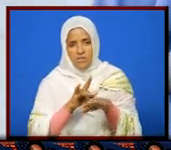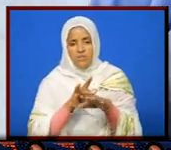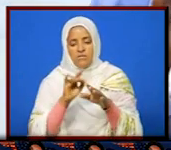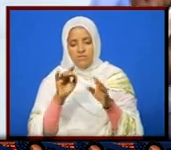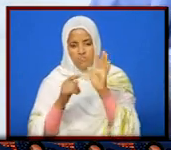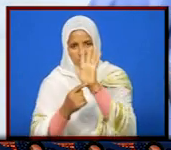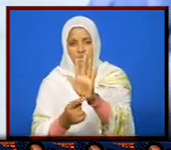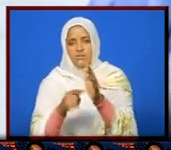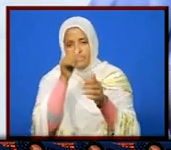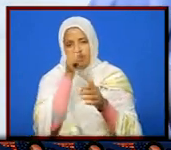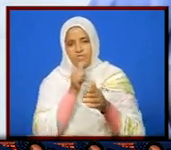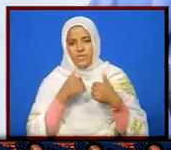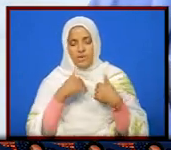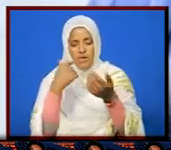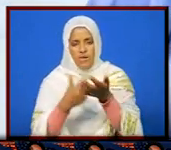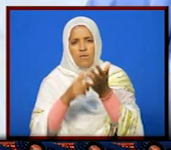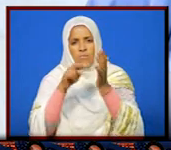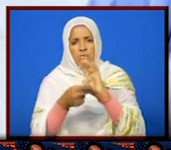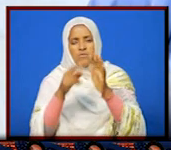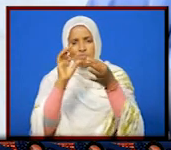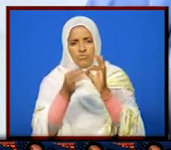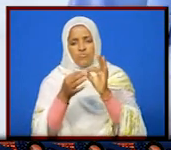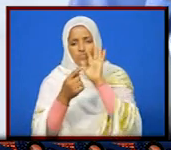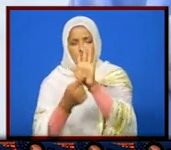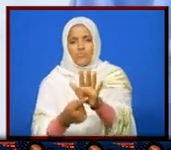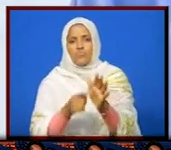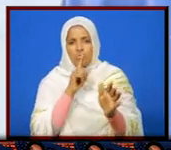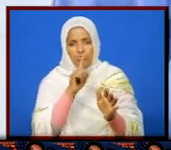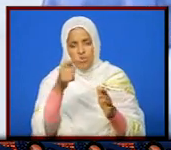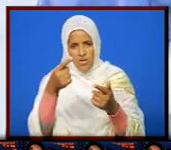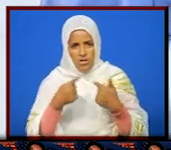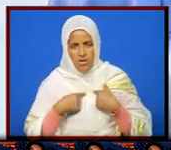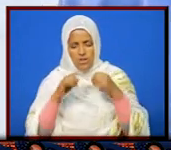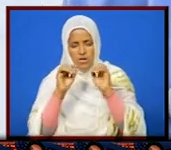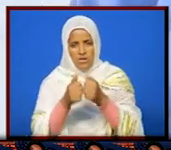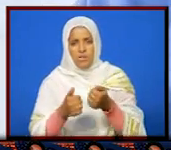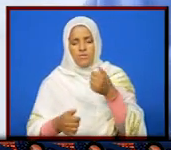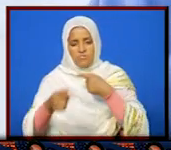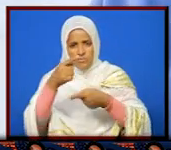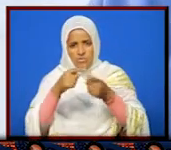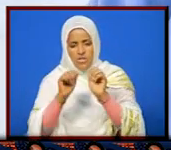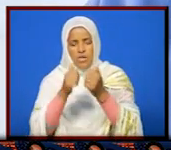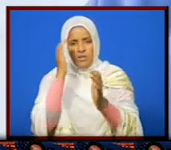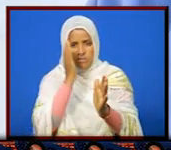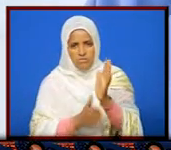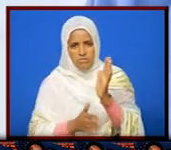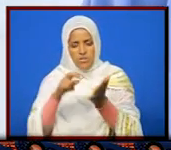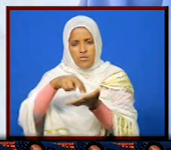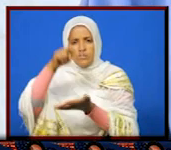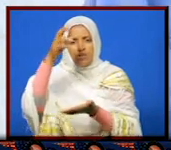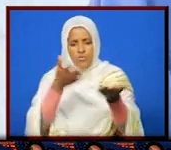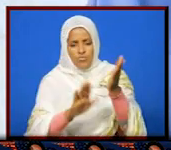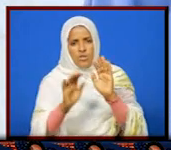31 ላይ የሚያሳየን ምስጢር አለ። ይሄ ምንድን ነው የሚለው ምልክቶቹን ነው የነገረ። ምልክቶቹን እንዴት ምጽአቱ እንዴት